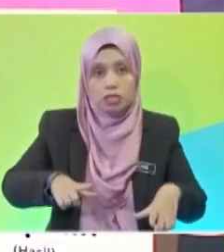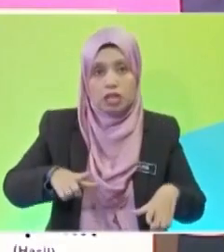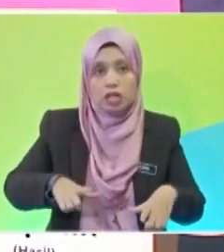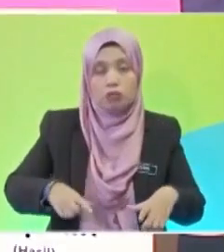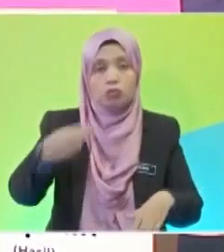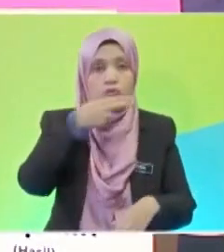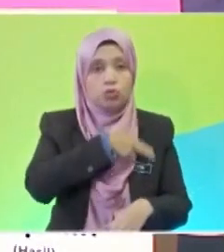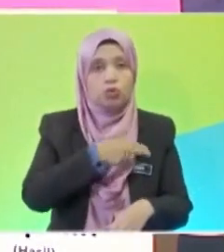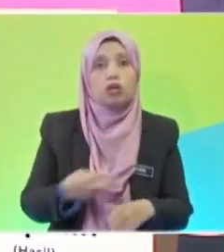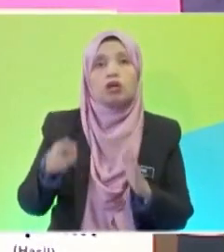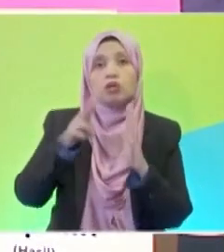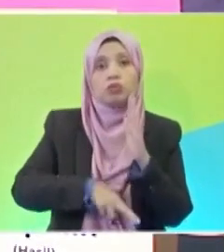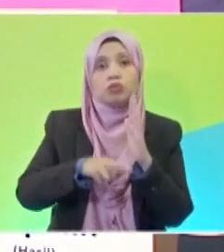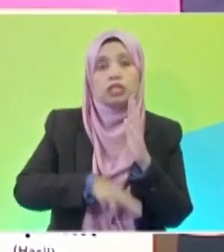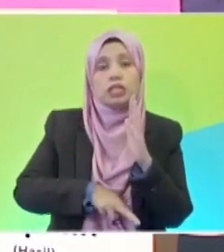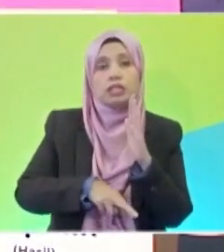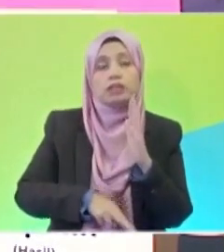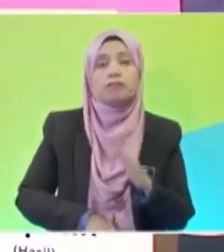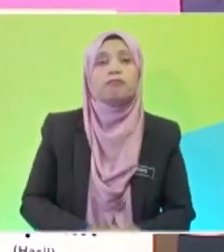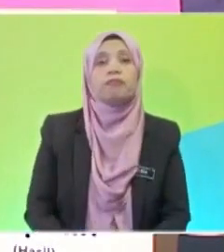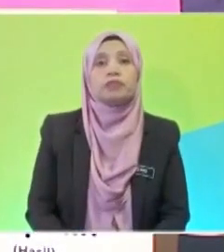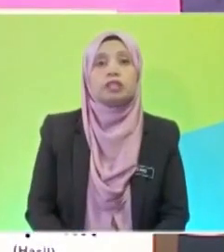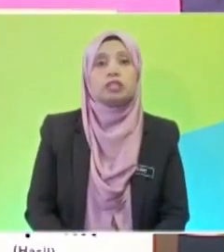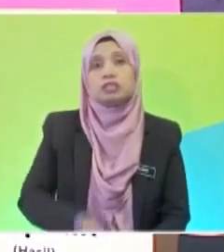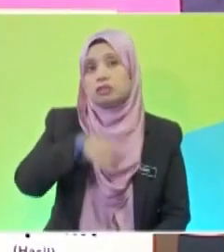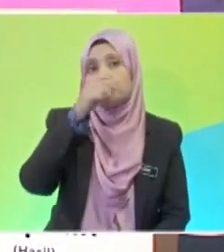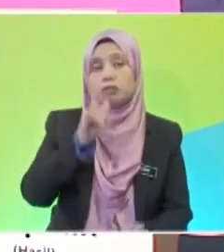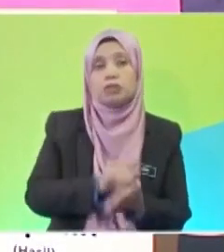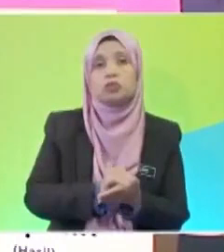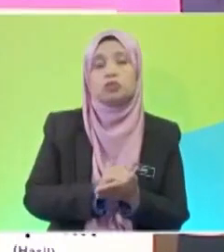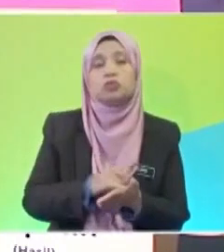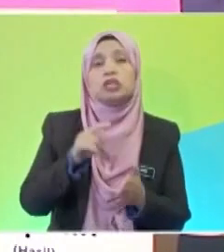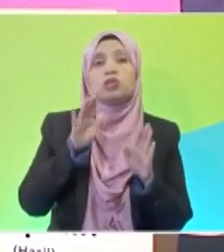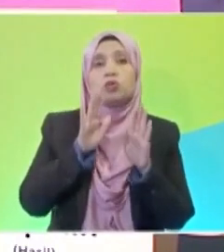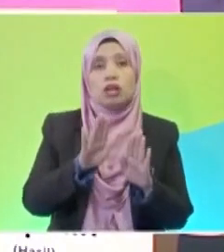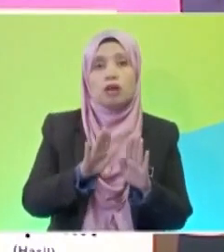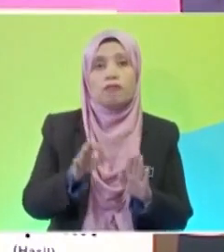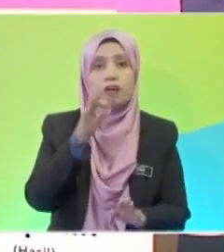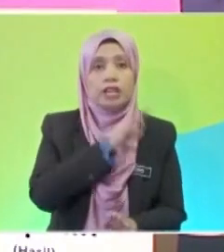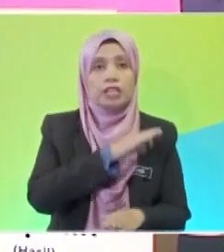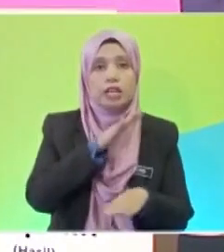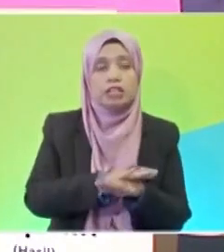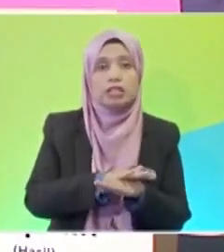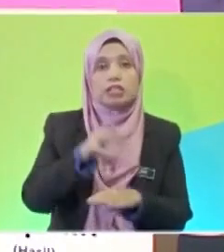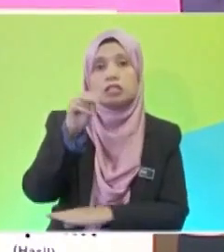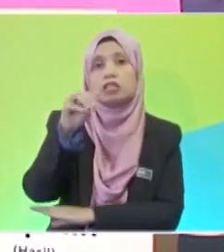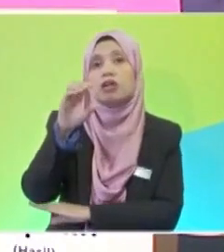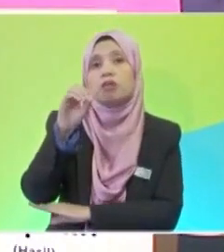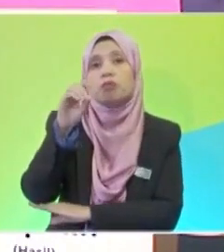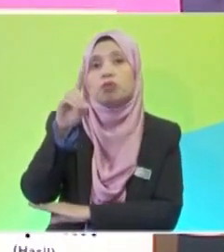untung rugi, dia akan mengurangkan untung. Baik. Sebab tu dia tolak faedah atas modal. Seperti itu. Dalam akaun semasa,